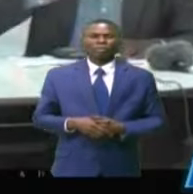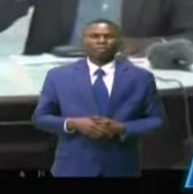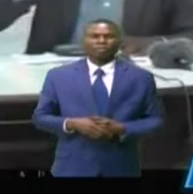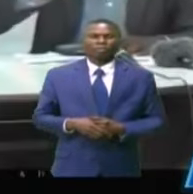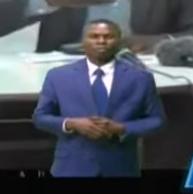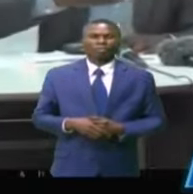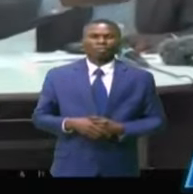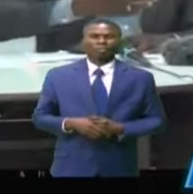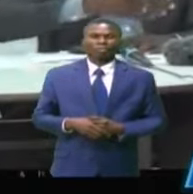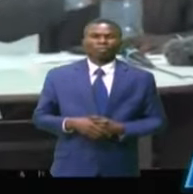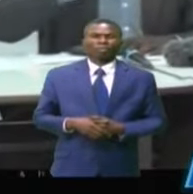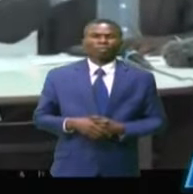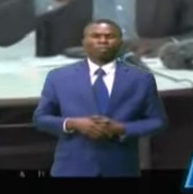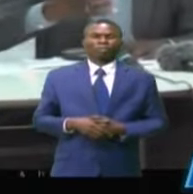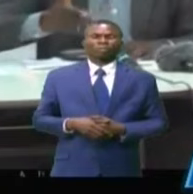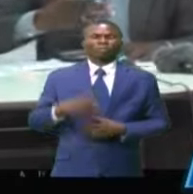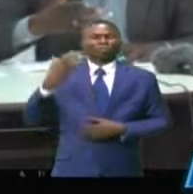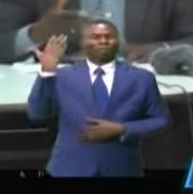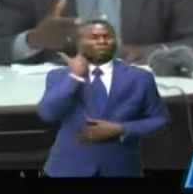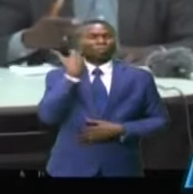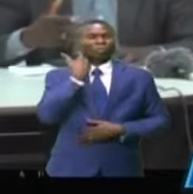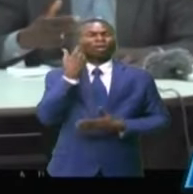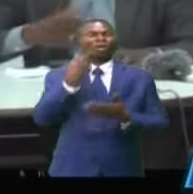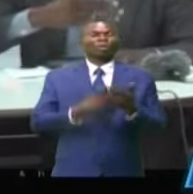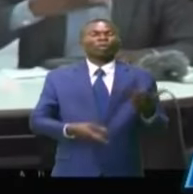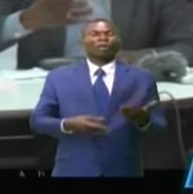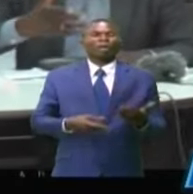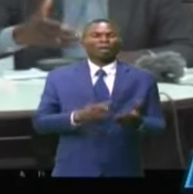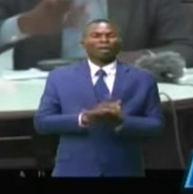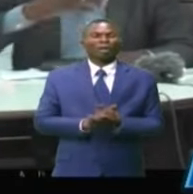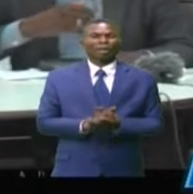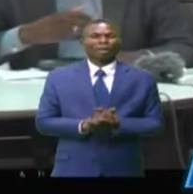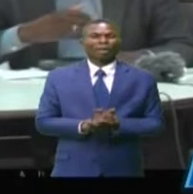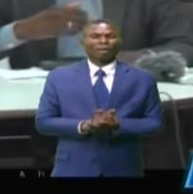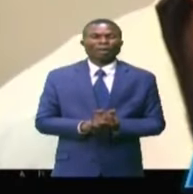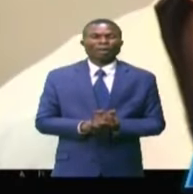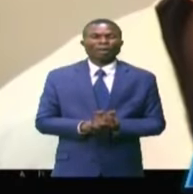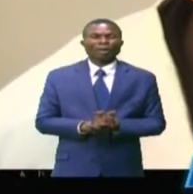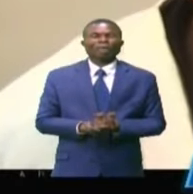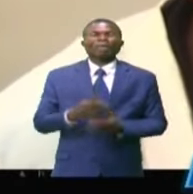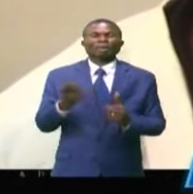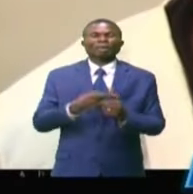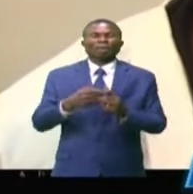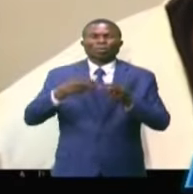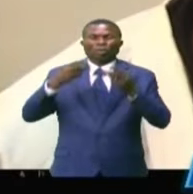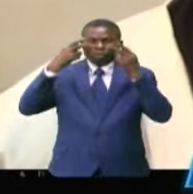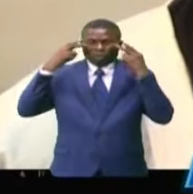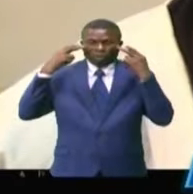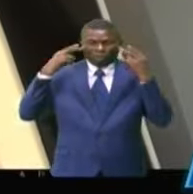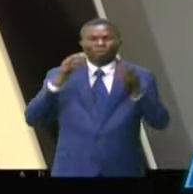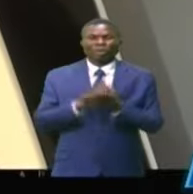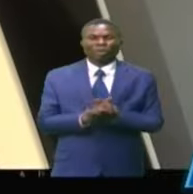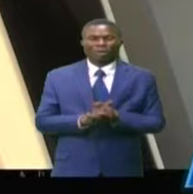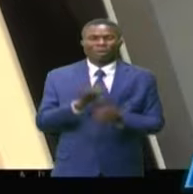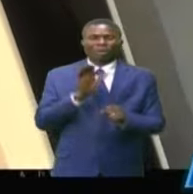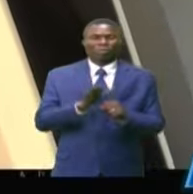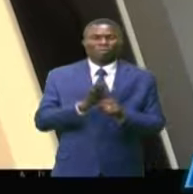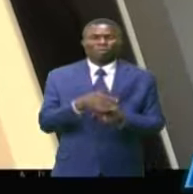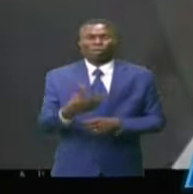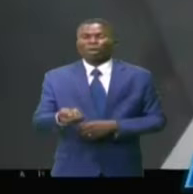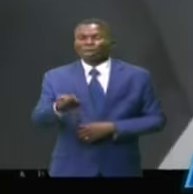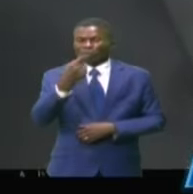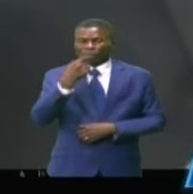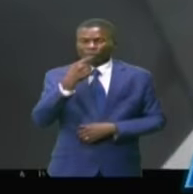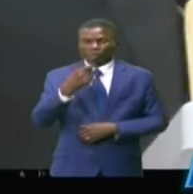de l'âme. Où cette âme souffre de quelle pathologie? Donc il peut lui prescrire des lunettes. l'optométrie, ensemble de procédés médicaux